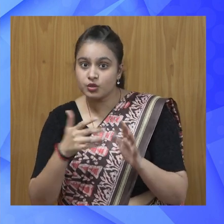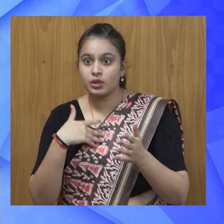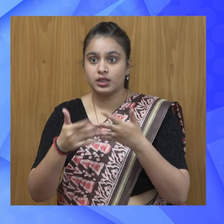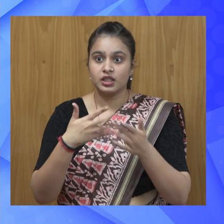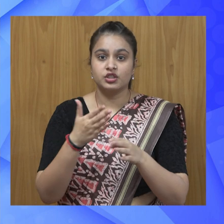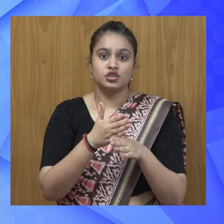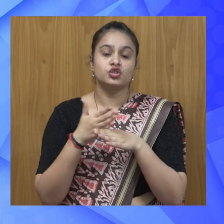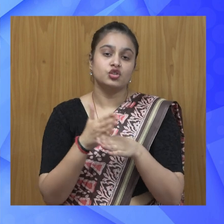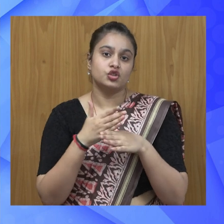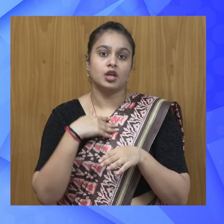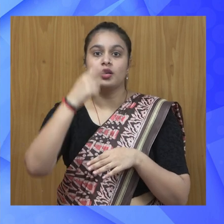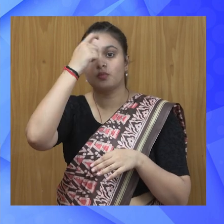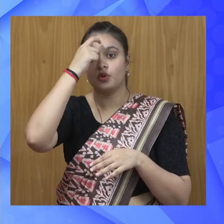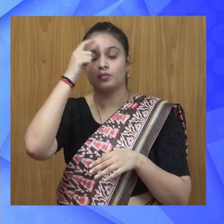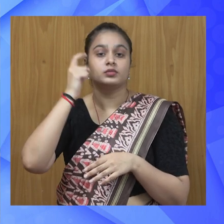पहले सोचे.